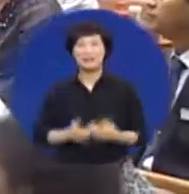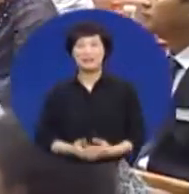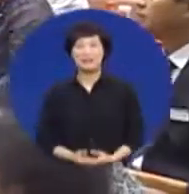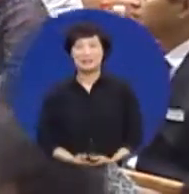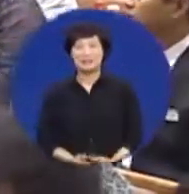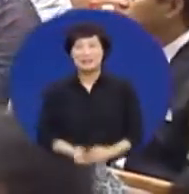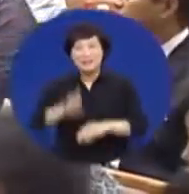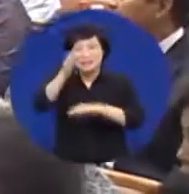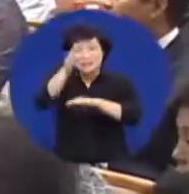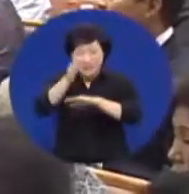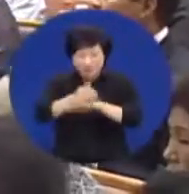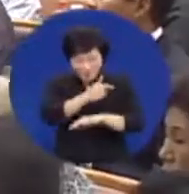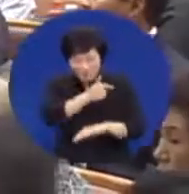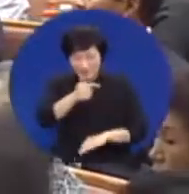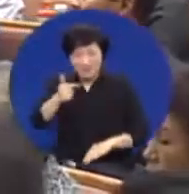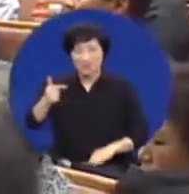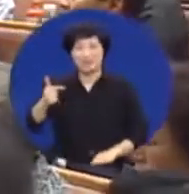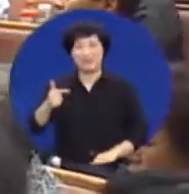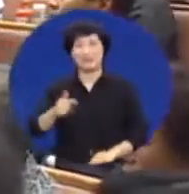네. 너무 감사하다.